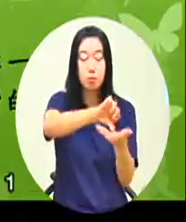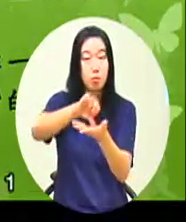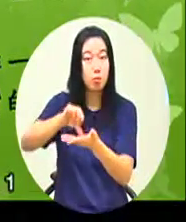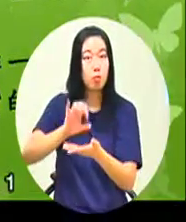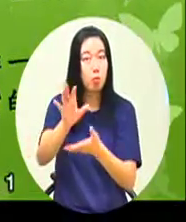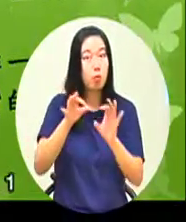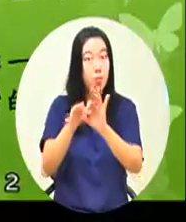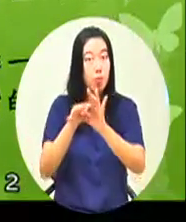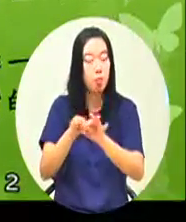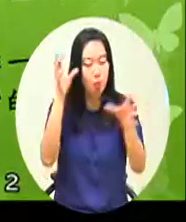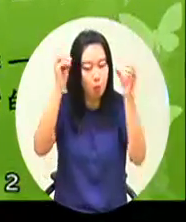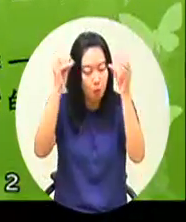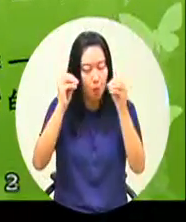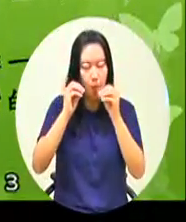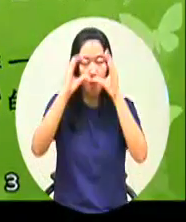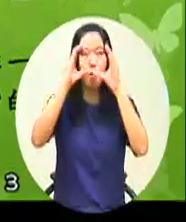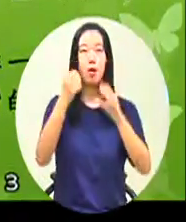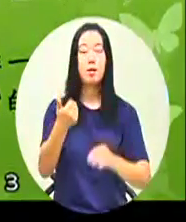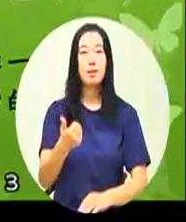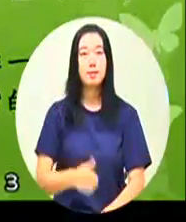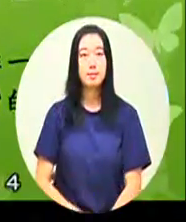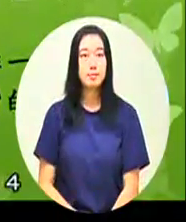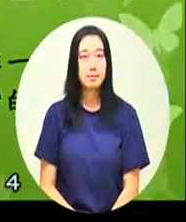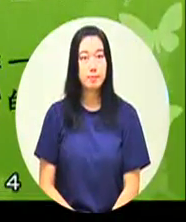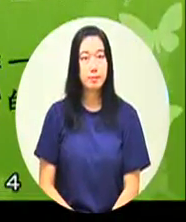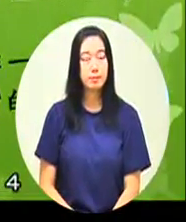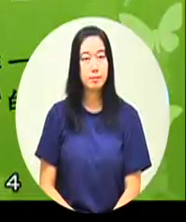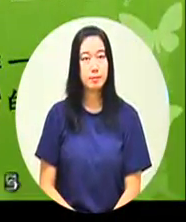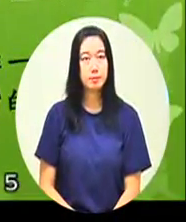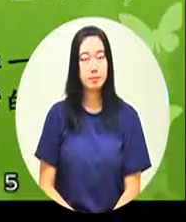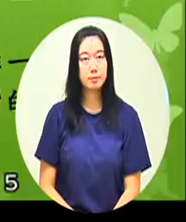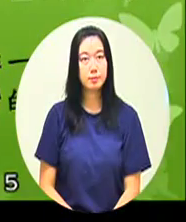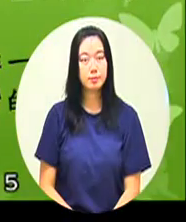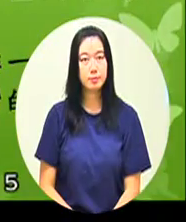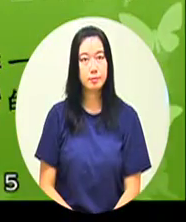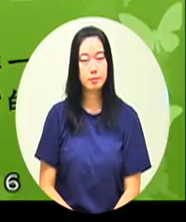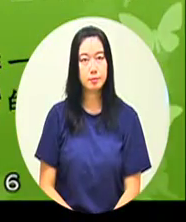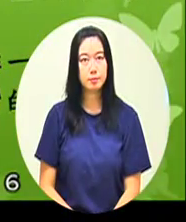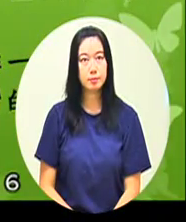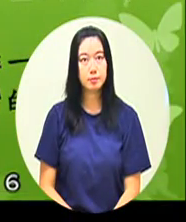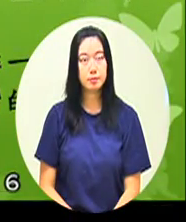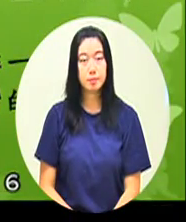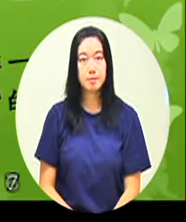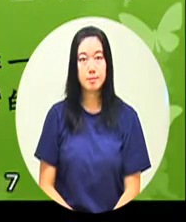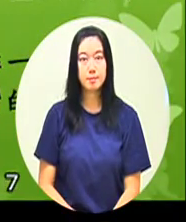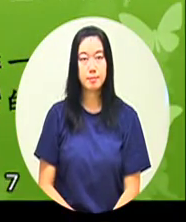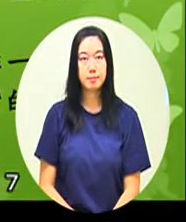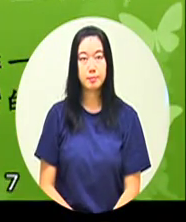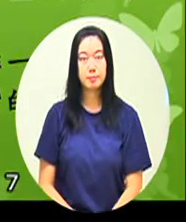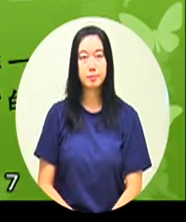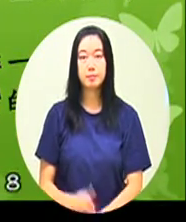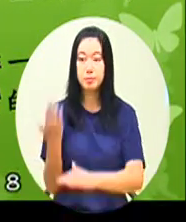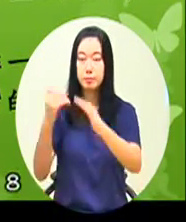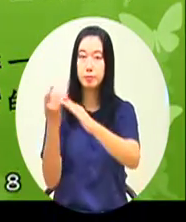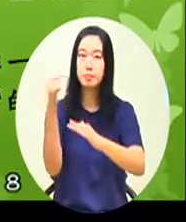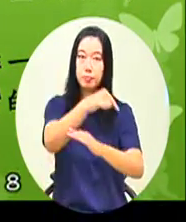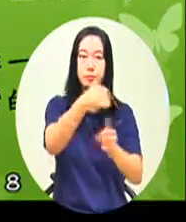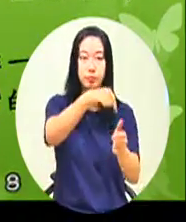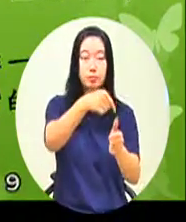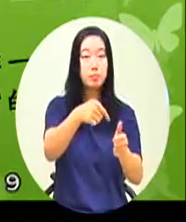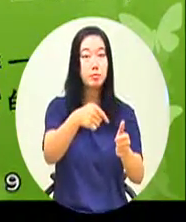的知识，吼，是毋是会当直接佮咱的教育部门咧，来伫